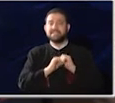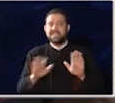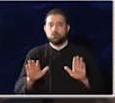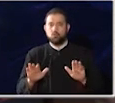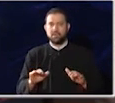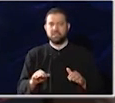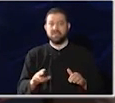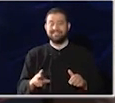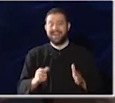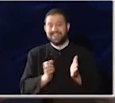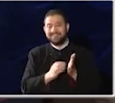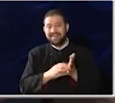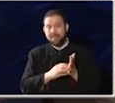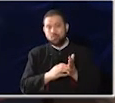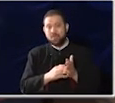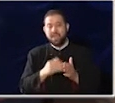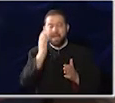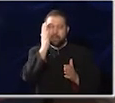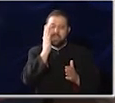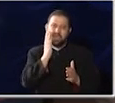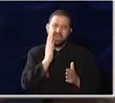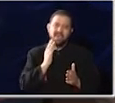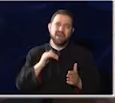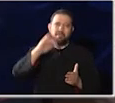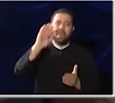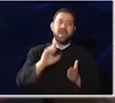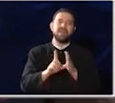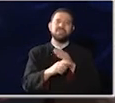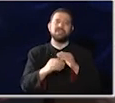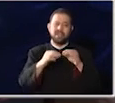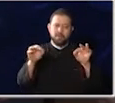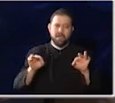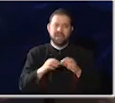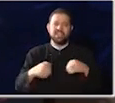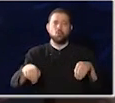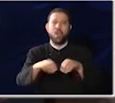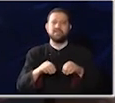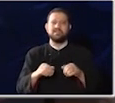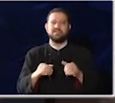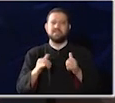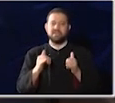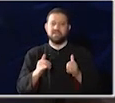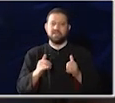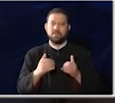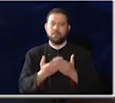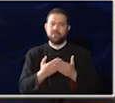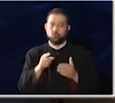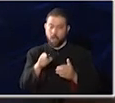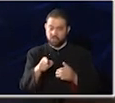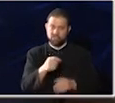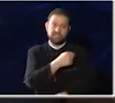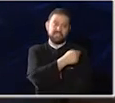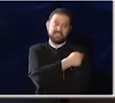speranța vindecării are nevoie de cea mai mare mângâiere din partea noastră. În aceste